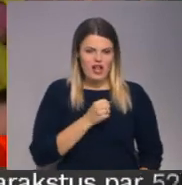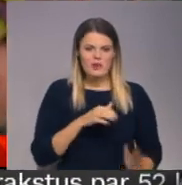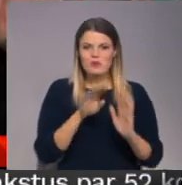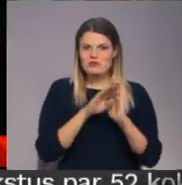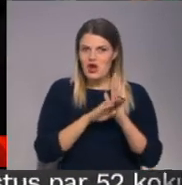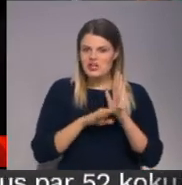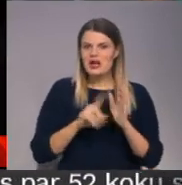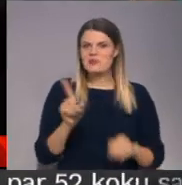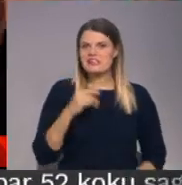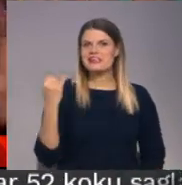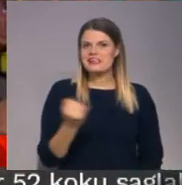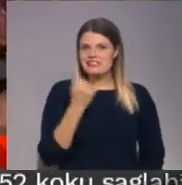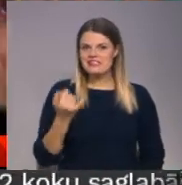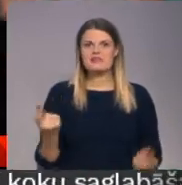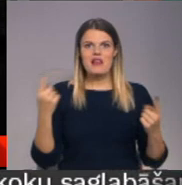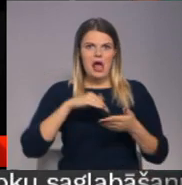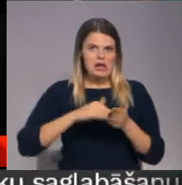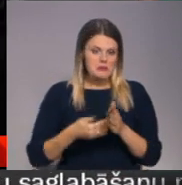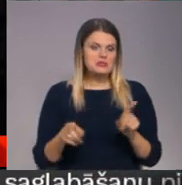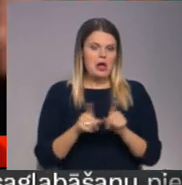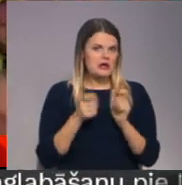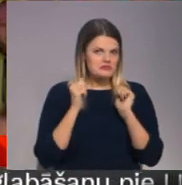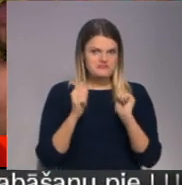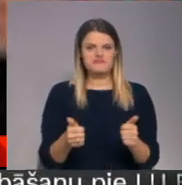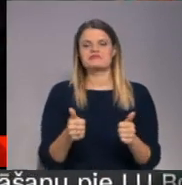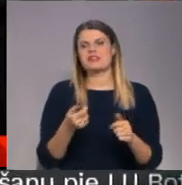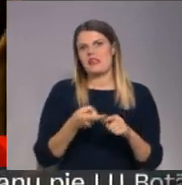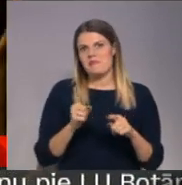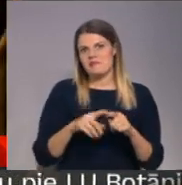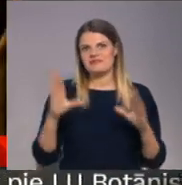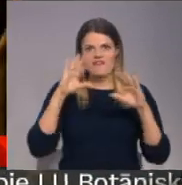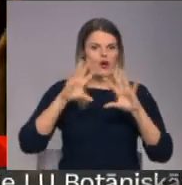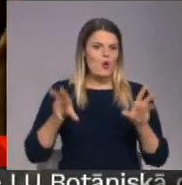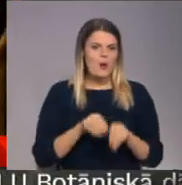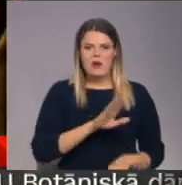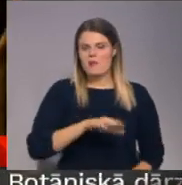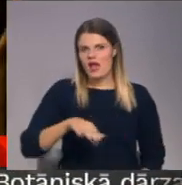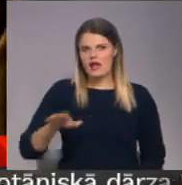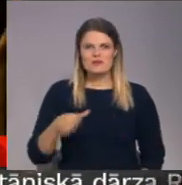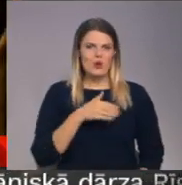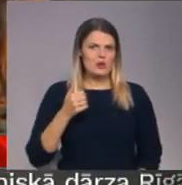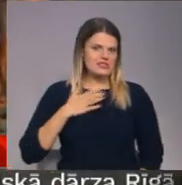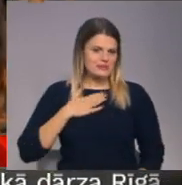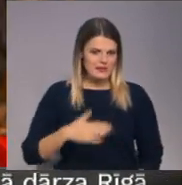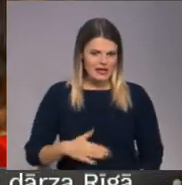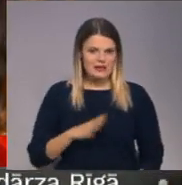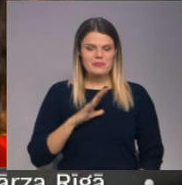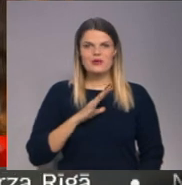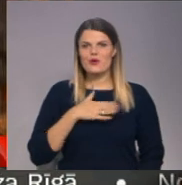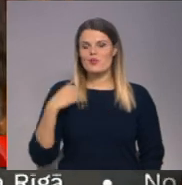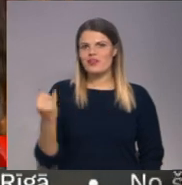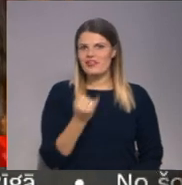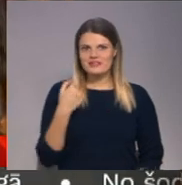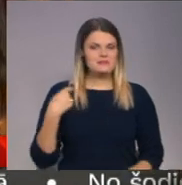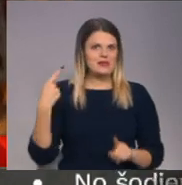ir interesanta, un laikapstākļi arī lutināja, tāpēc vakars kopā ar bērniem ļoti patīkams. Bija ļoti interesanti.